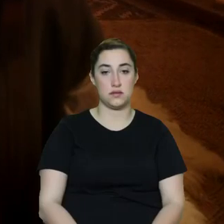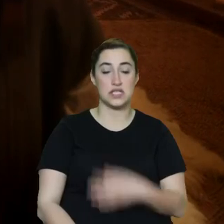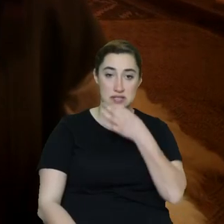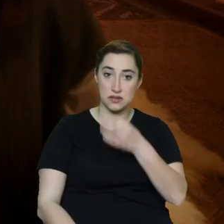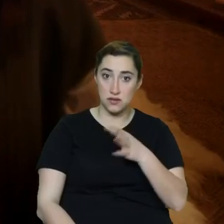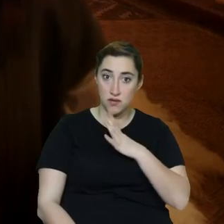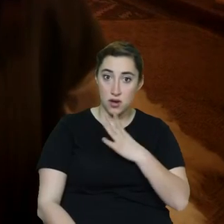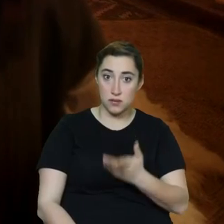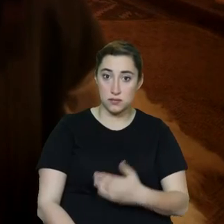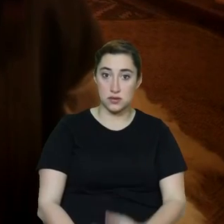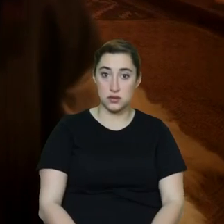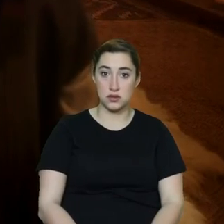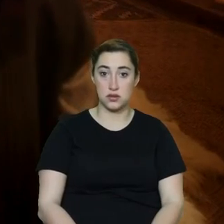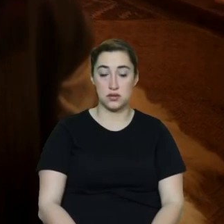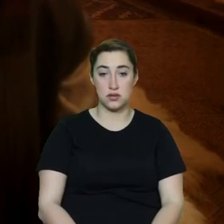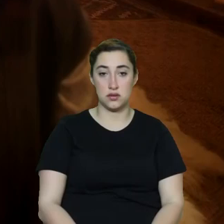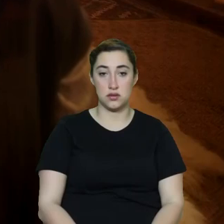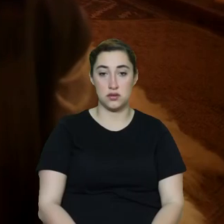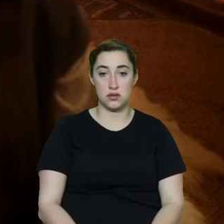Destur var mıdır?